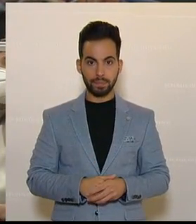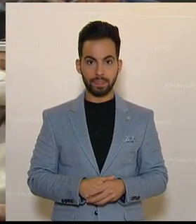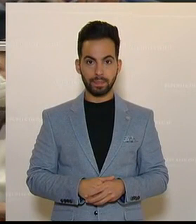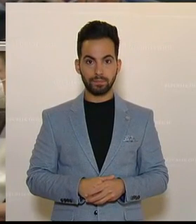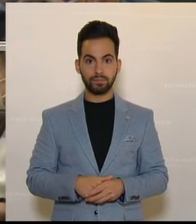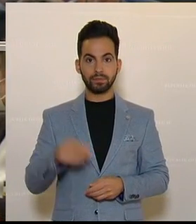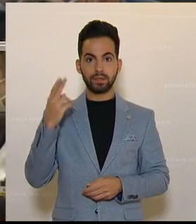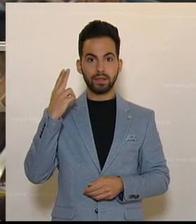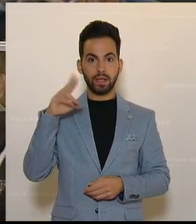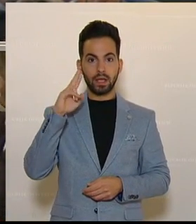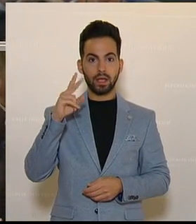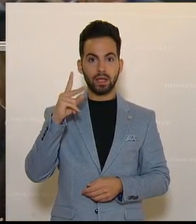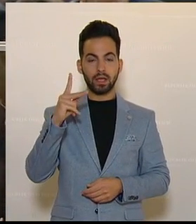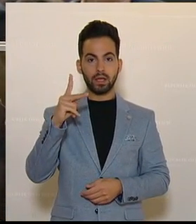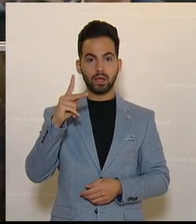Beispiel den Herrn Knotzer